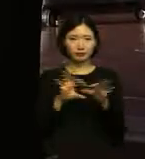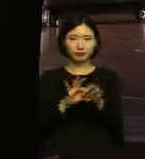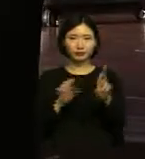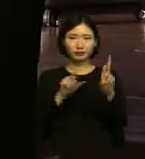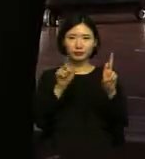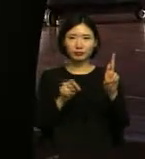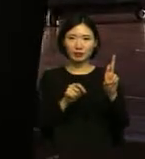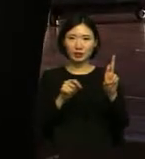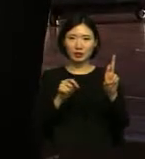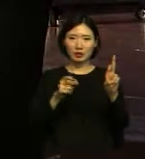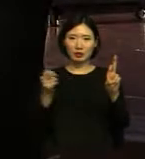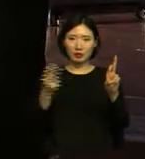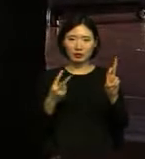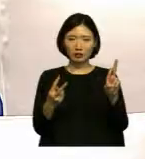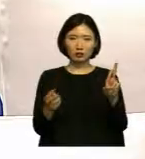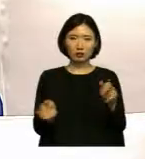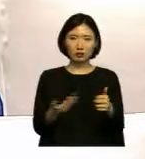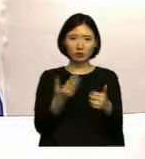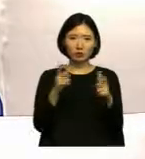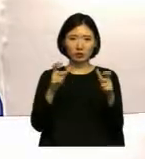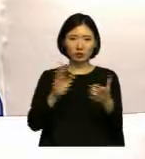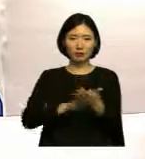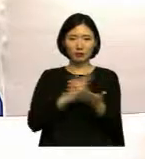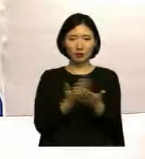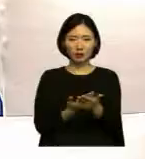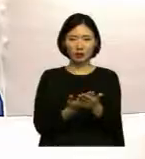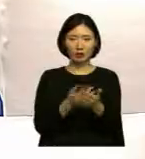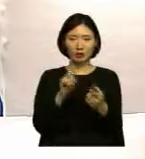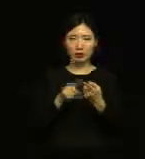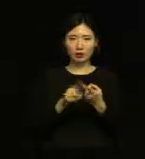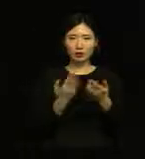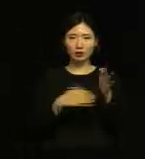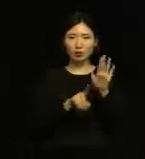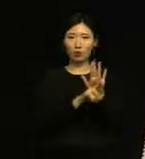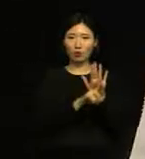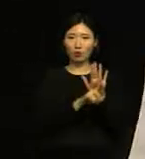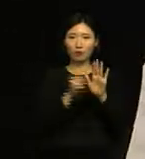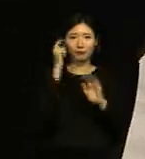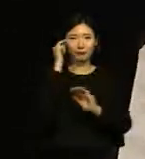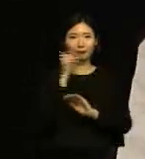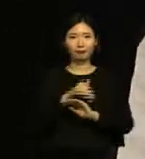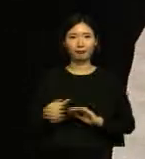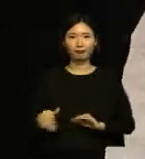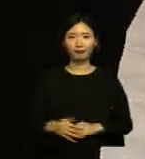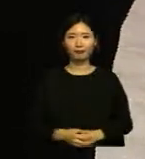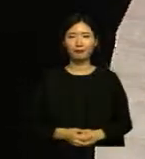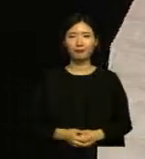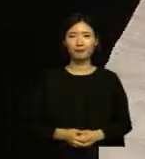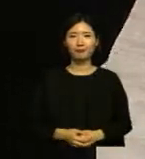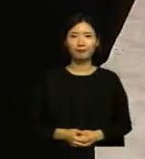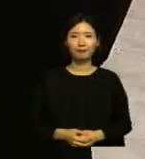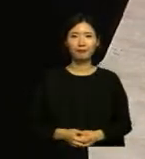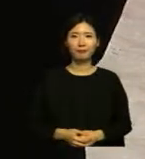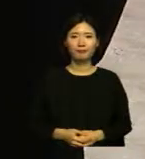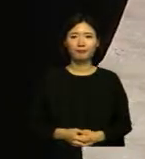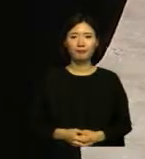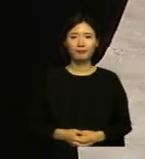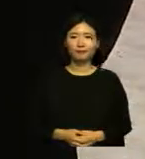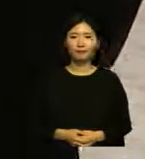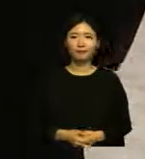안에 재정비 촉진지구 변경안을 결정 고시할 예정입니다. 딜라이브 서울경기 케이블TV 양재정입니다.